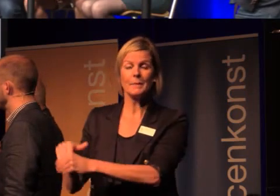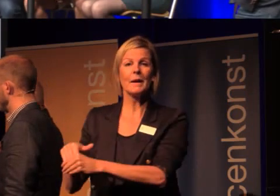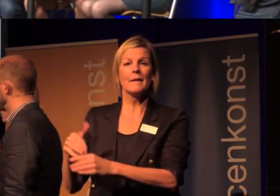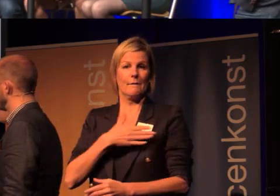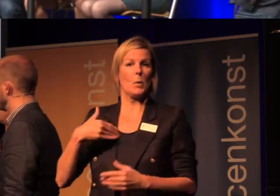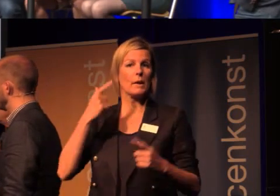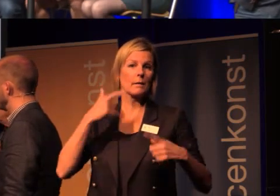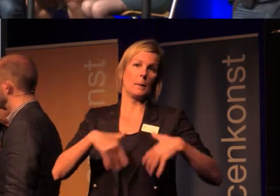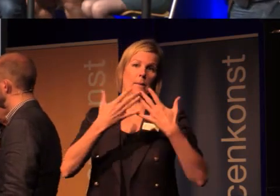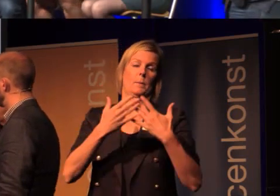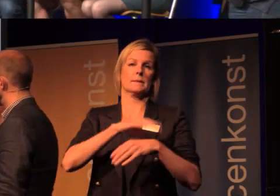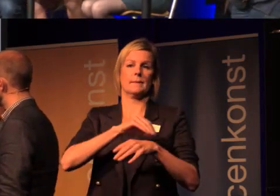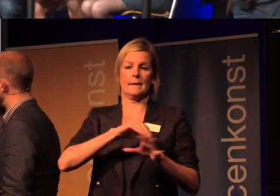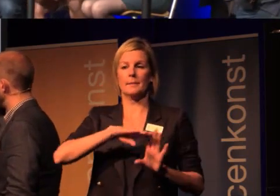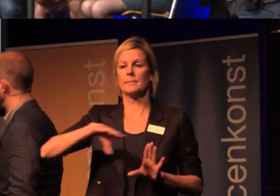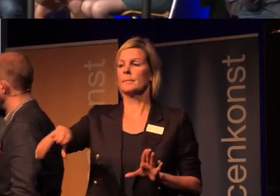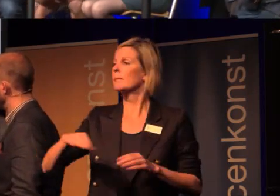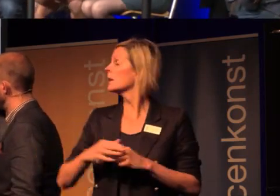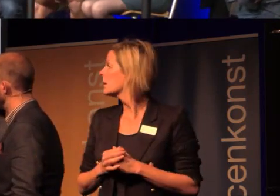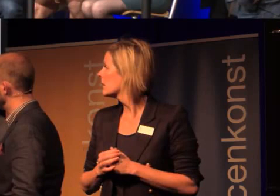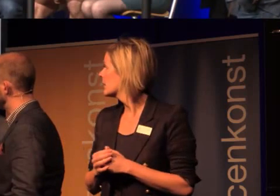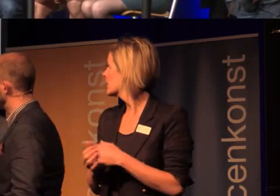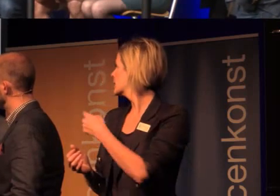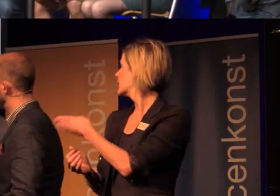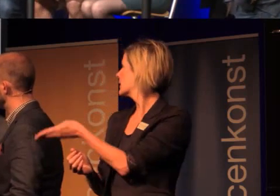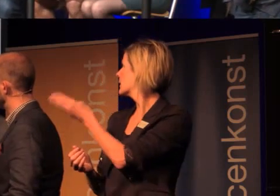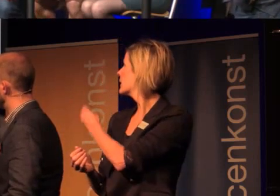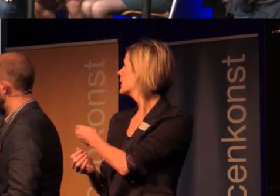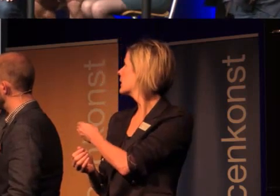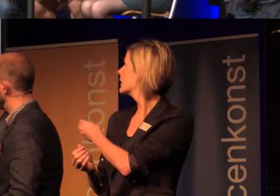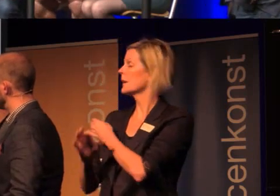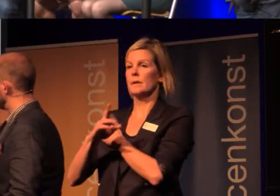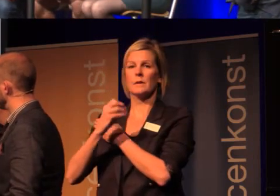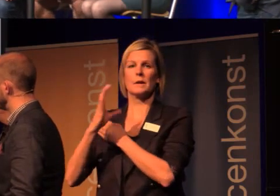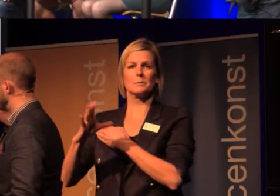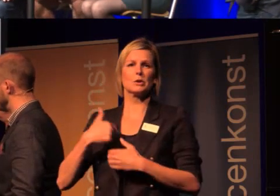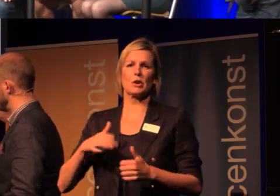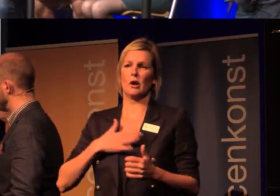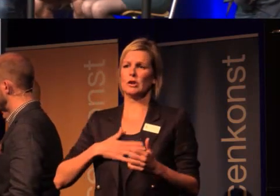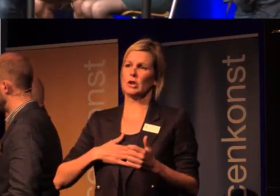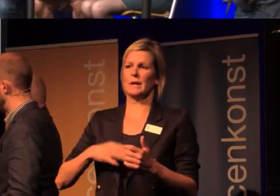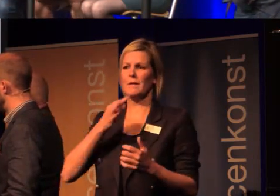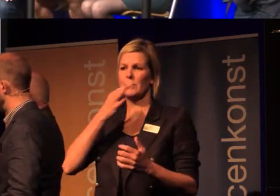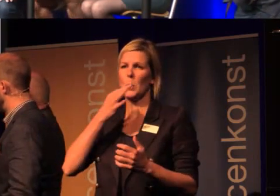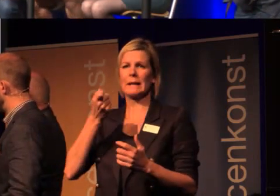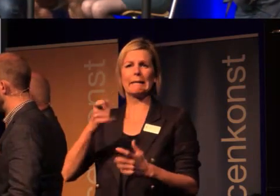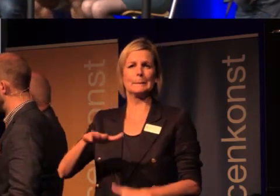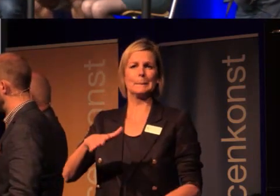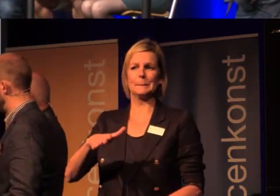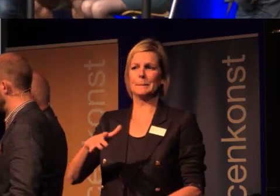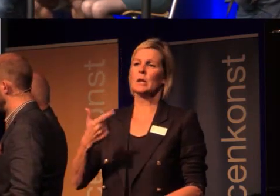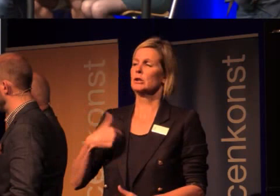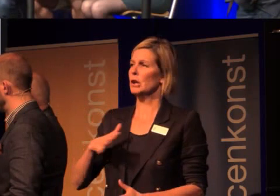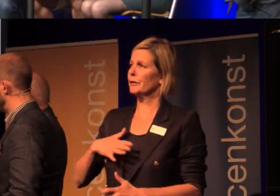kulturen. Jag tycker att frågan är på gränsen till felaktigt ställd. Jag tycker att vänsterpartierna ganska enkelt faller ner i samma grupp